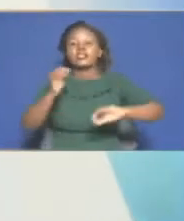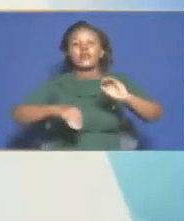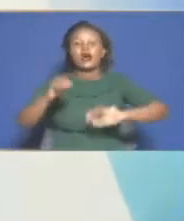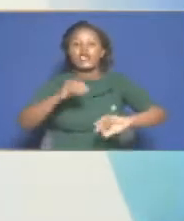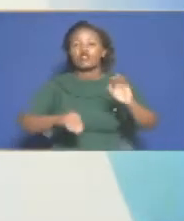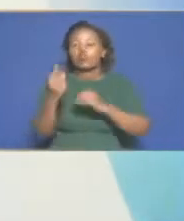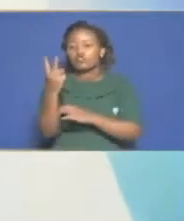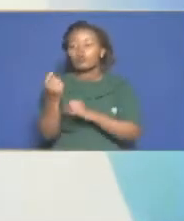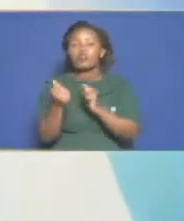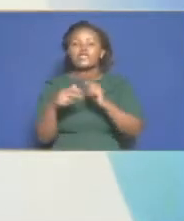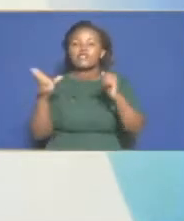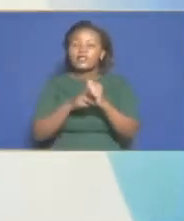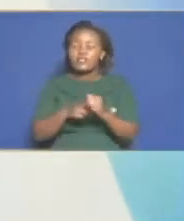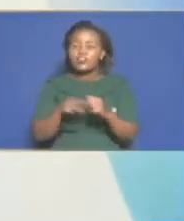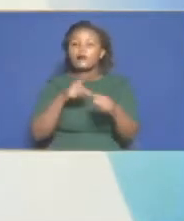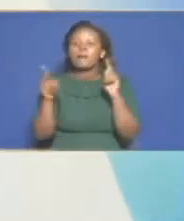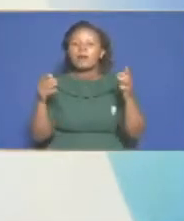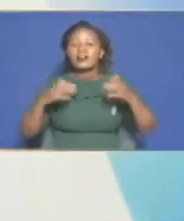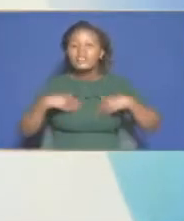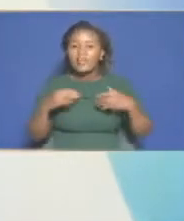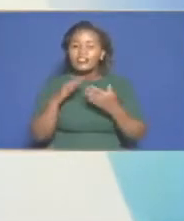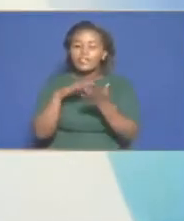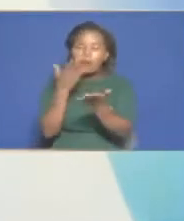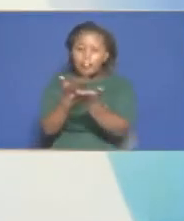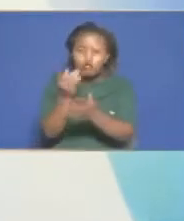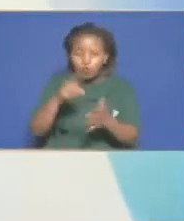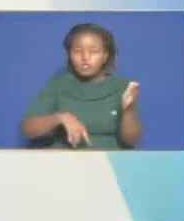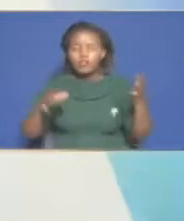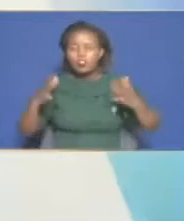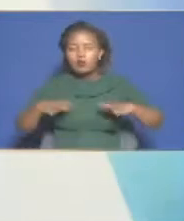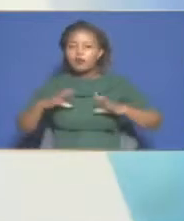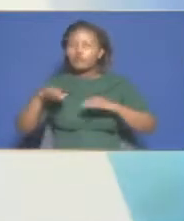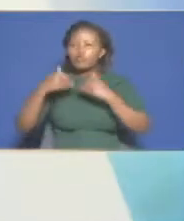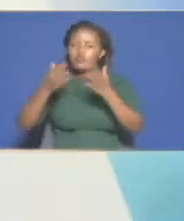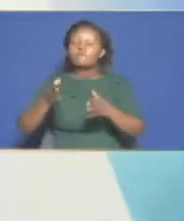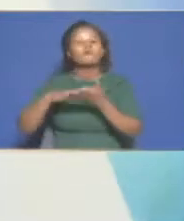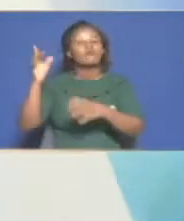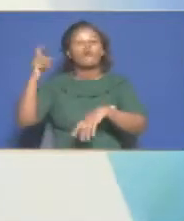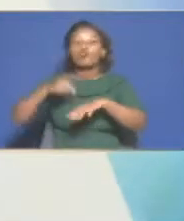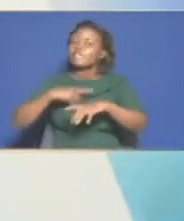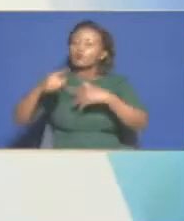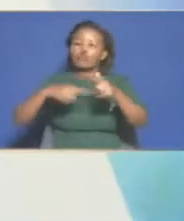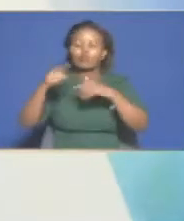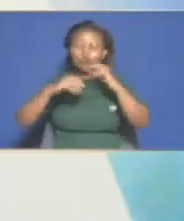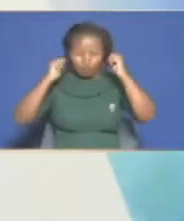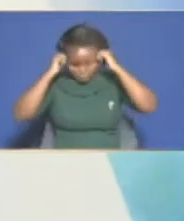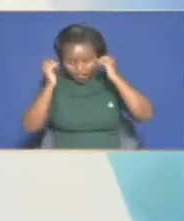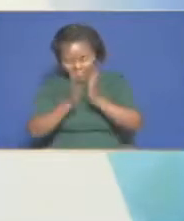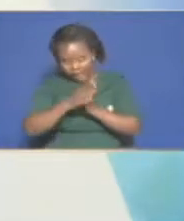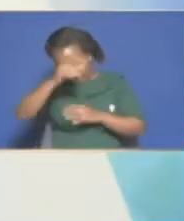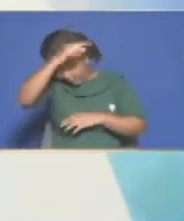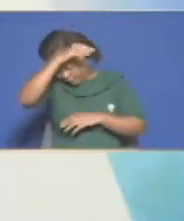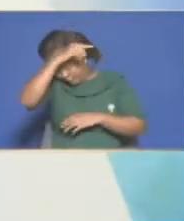but kukakuwa na ombi ya kwamba watu wapewe muda ya kuweza kujipanga ili waweze kufuzu na shahada hizi. So hii